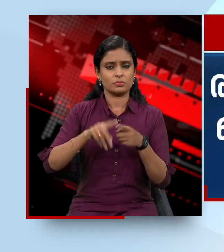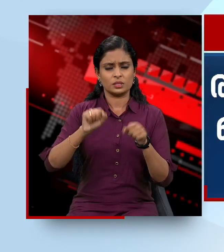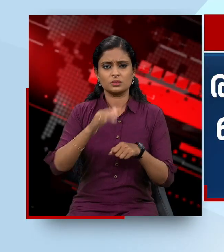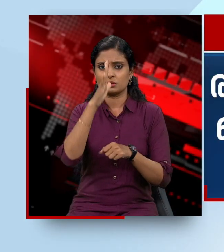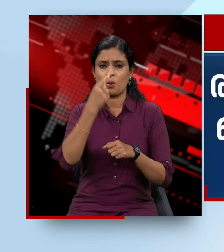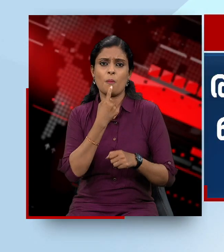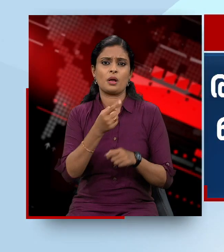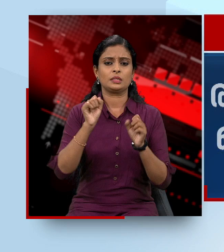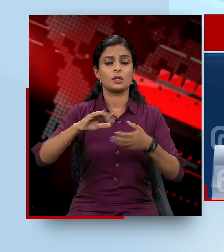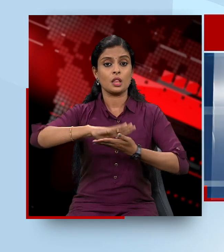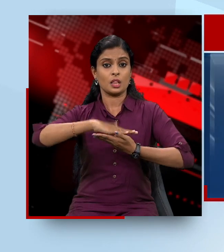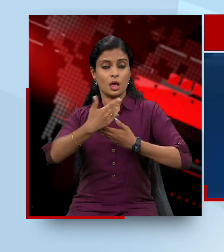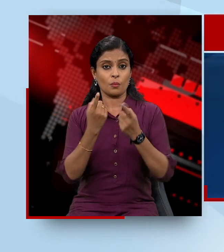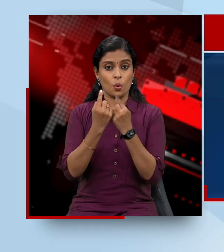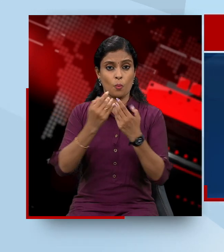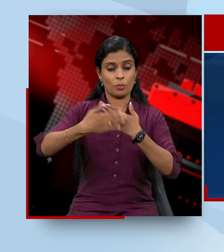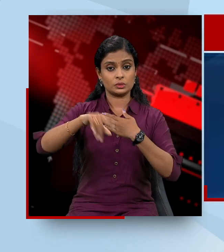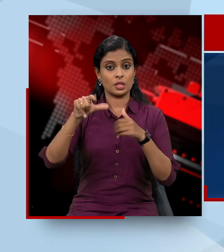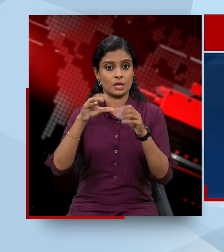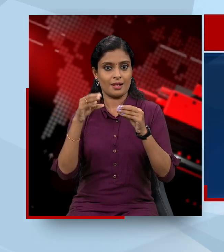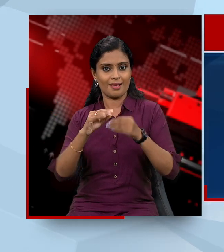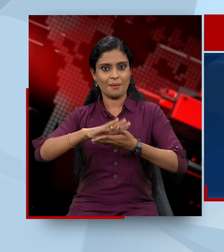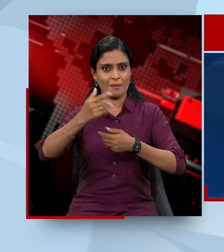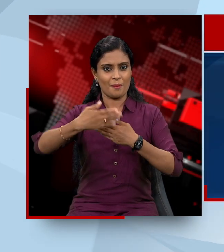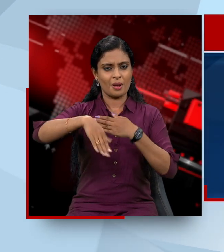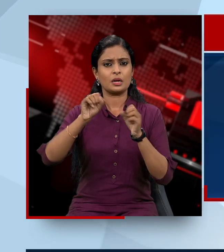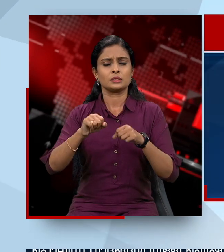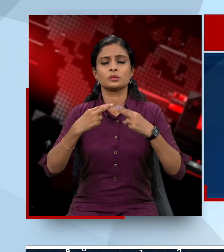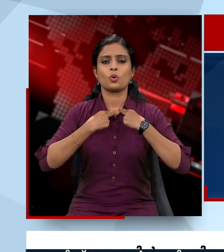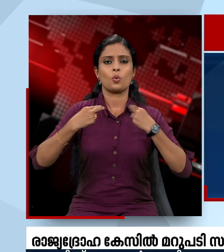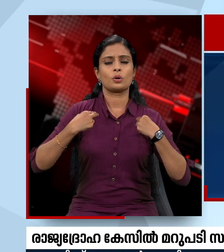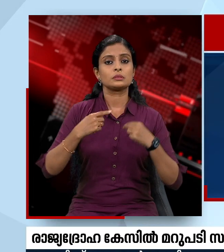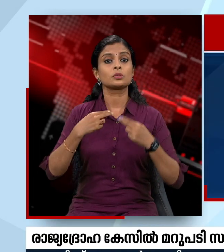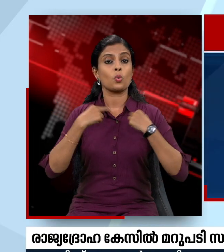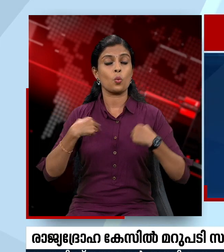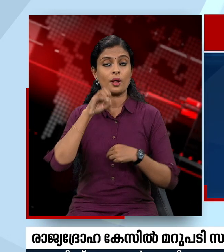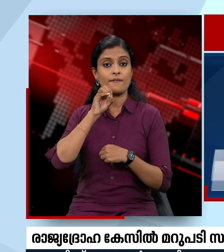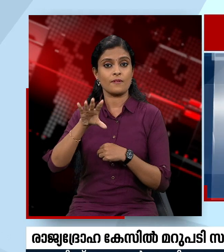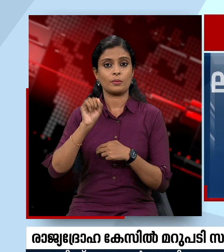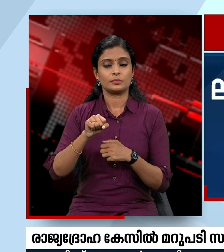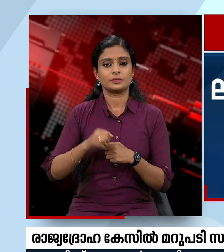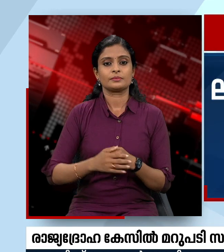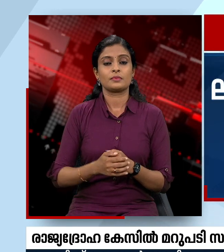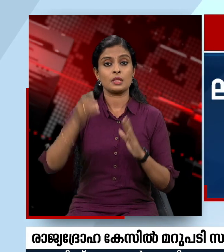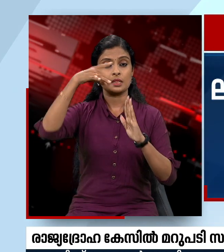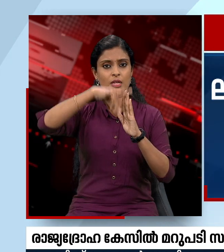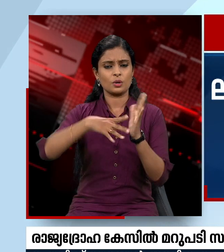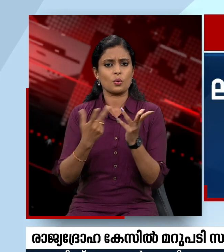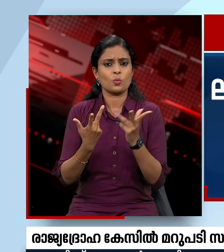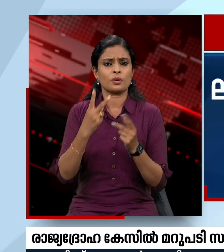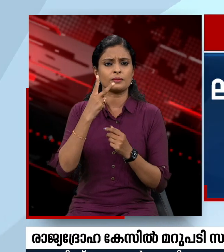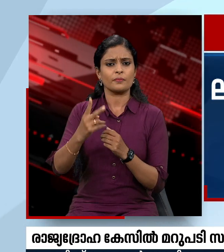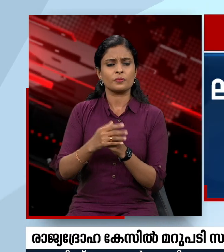ലാബിൽ പരിശോധനയ്ക്ക് അയച്ചത് ദുരൂഹമാണെന്നും ഹൈക്കോടതിയിൽ നൽകിയ മറുപടി സത്യവാങ്മൂലത്തിൽ ആയിഷ വ്യക്തമാക്കുന്നുണ്ട്. എൻ കെ ഷിജു ചേരുന്നു. ഷിജു, എന്താണ് ആയിഷയുടെ